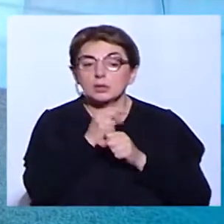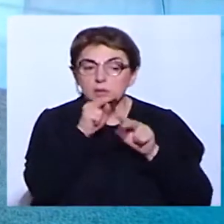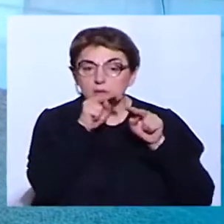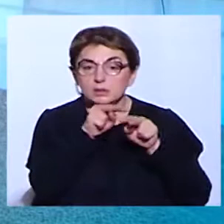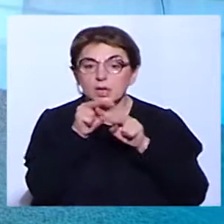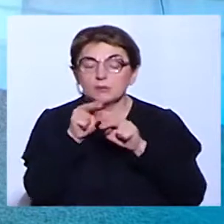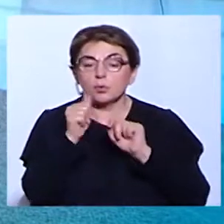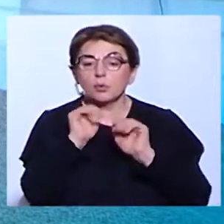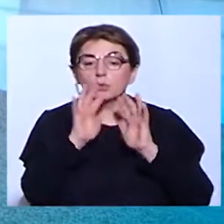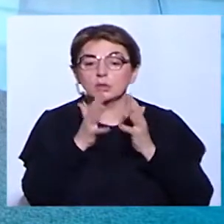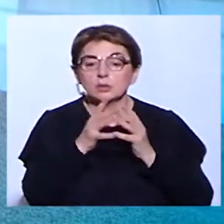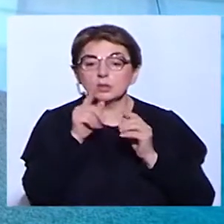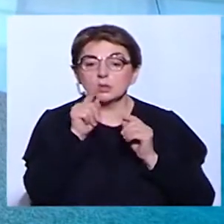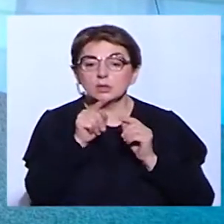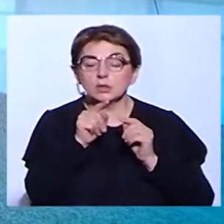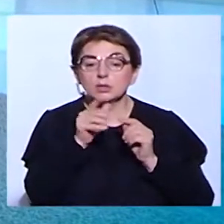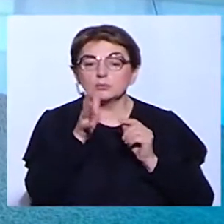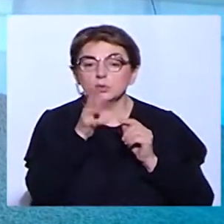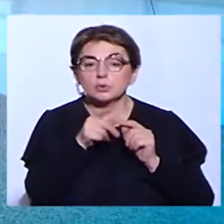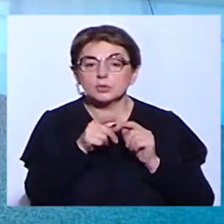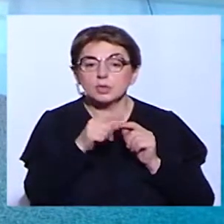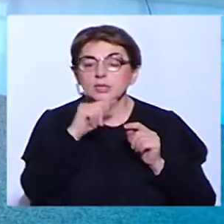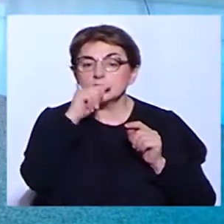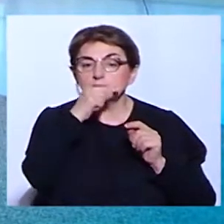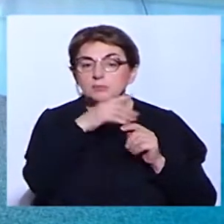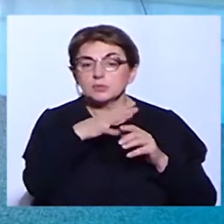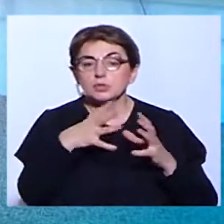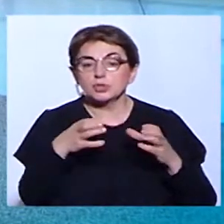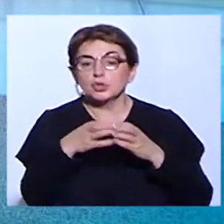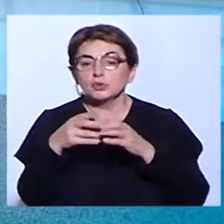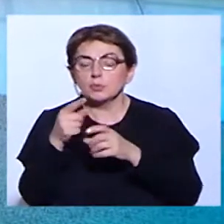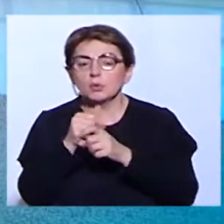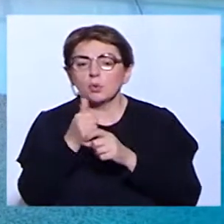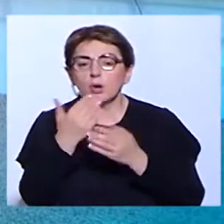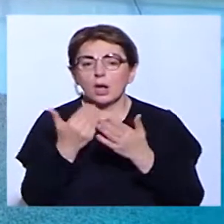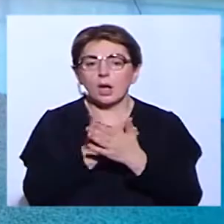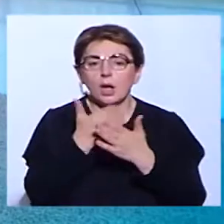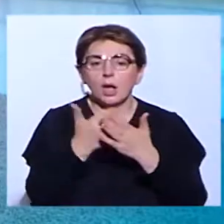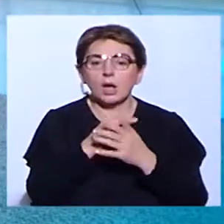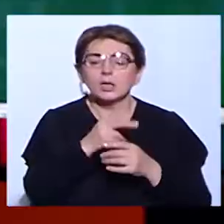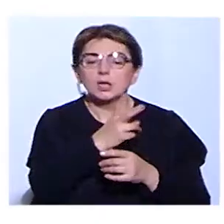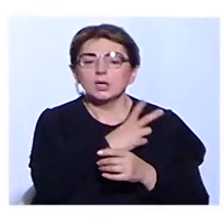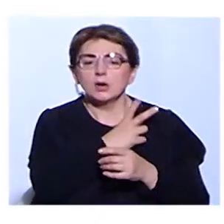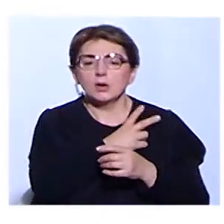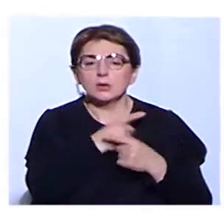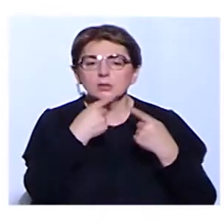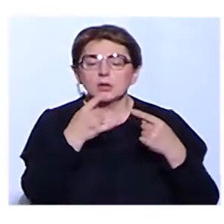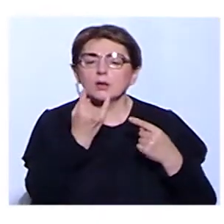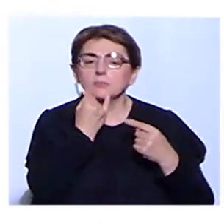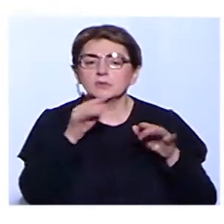როგორ ხდებოდა იმ პერიოდის ინგლისში ჯიშების გამოყვანა. ინგლისში გამოყავდათ